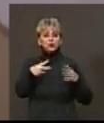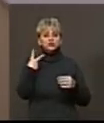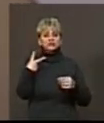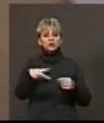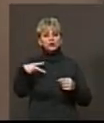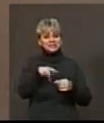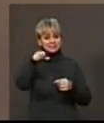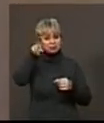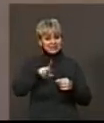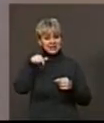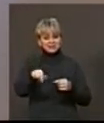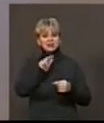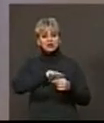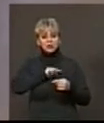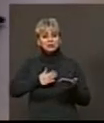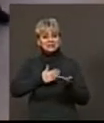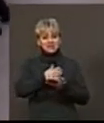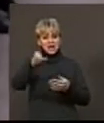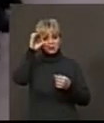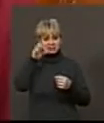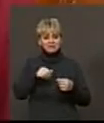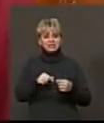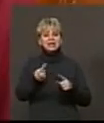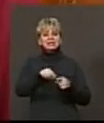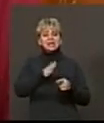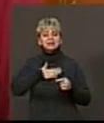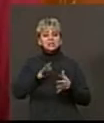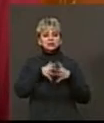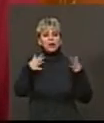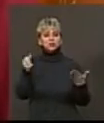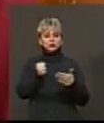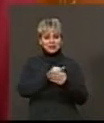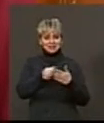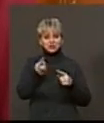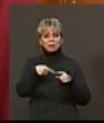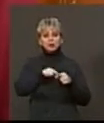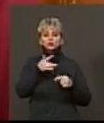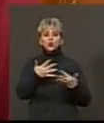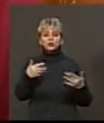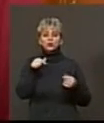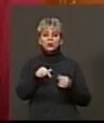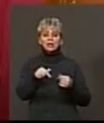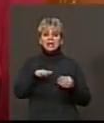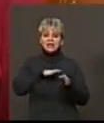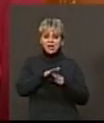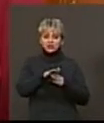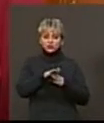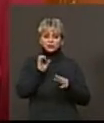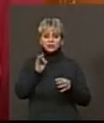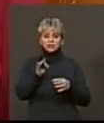2000 ее специалистов работают в сфере образования. Для нас это большое достижение, поскольку реализуя